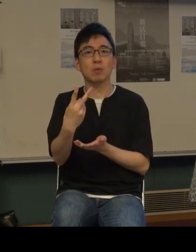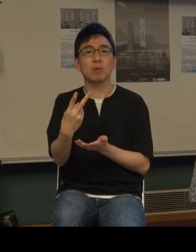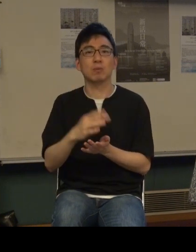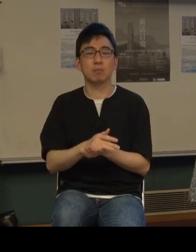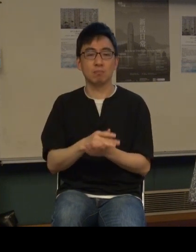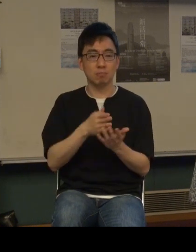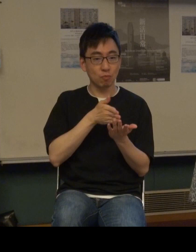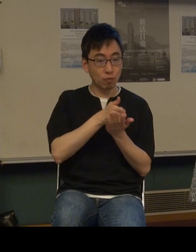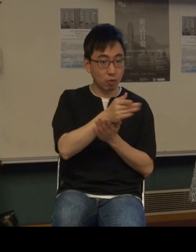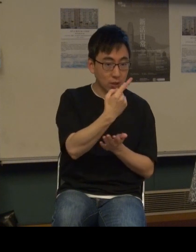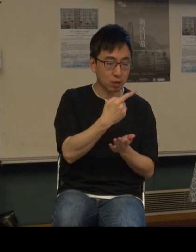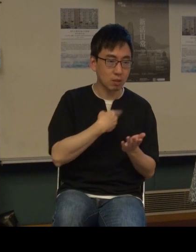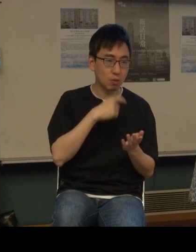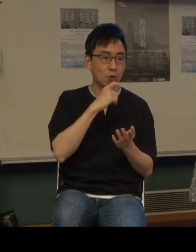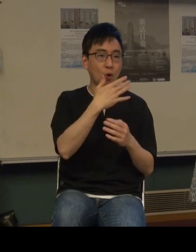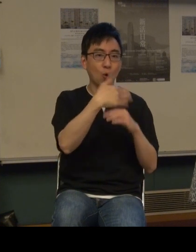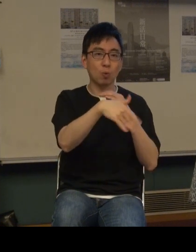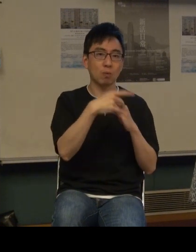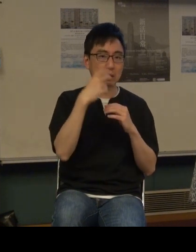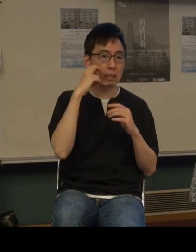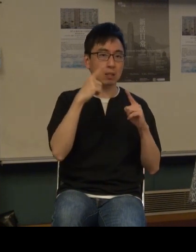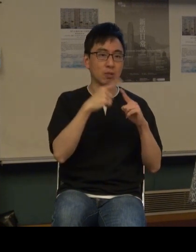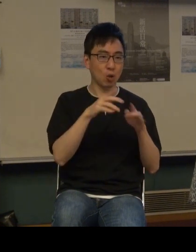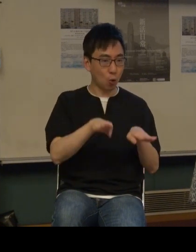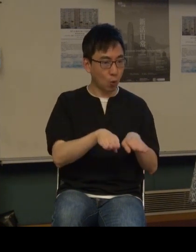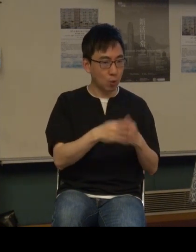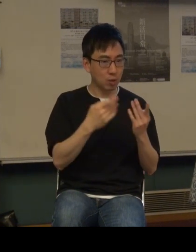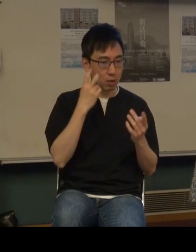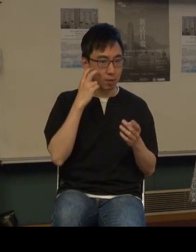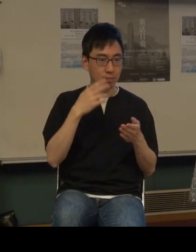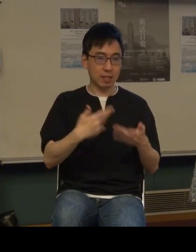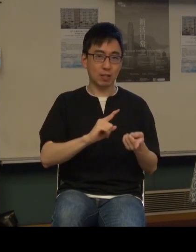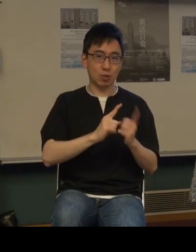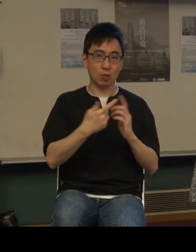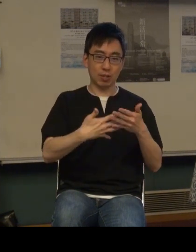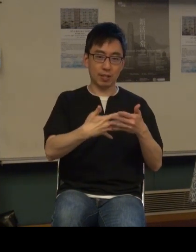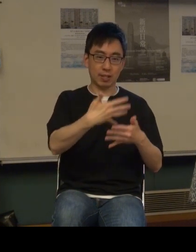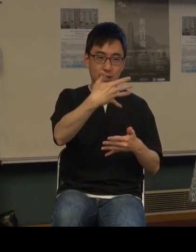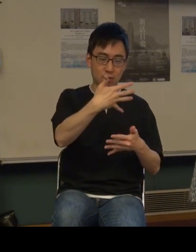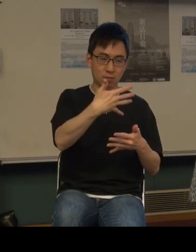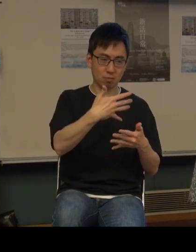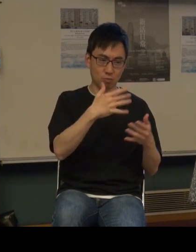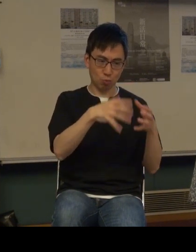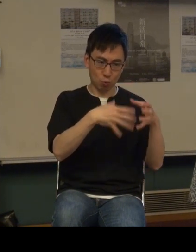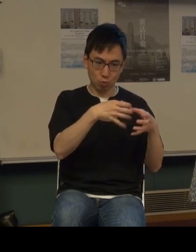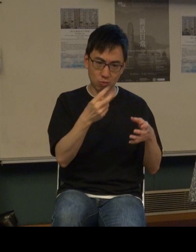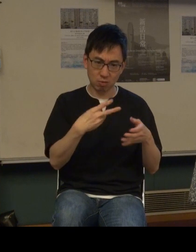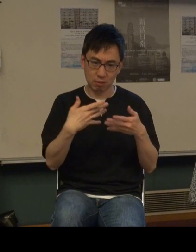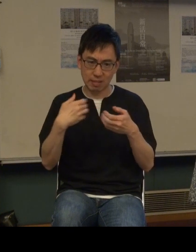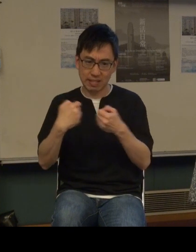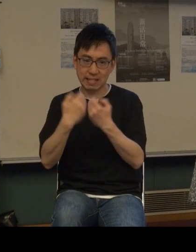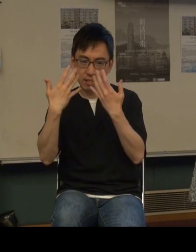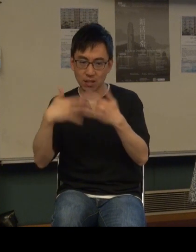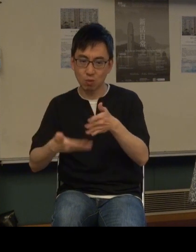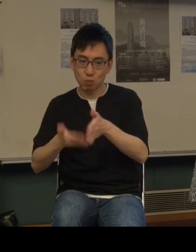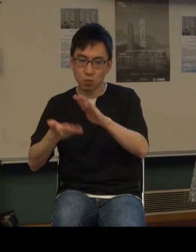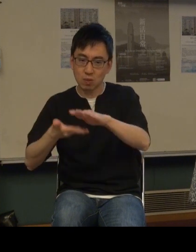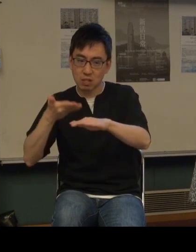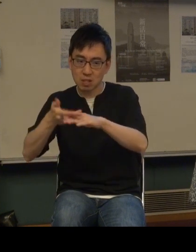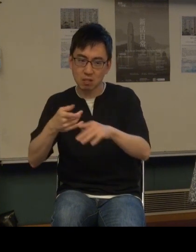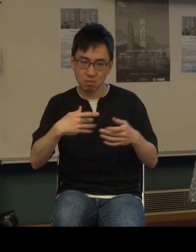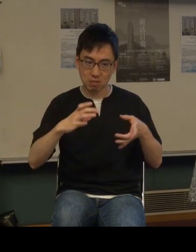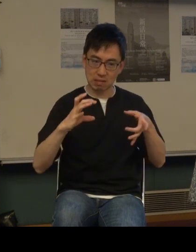就係有一啲嘅外國嘅學者去開始將現代建築嘅討論咧同嗰個戰後重建拉上咗關係。即係話